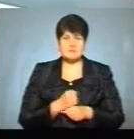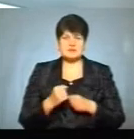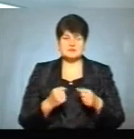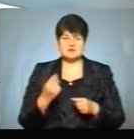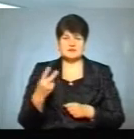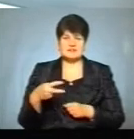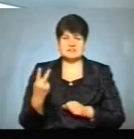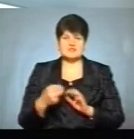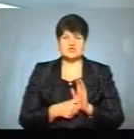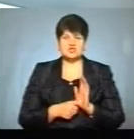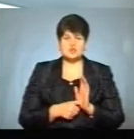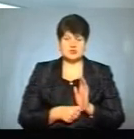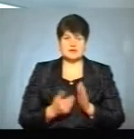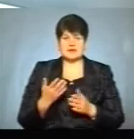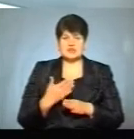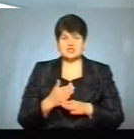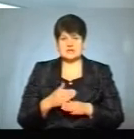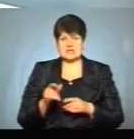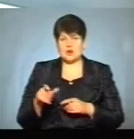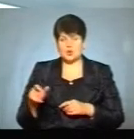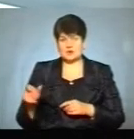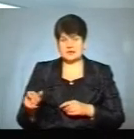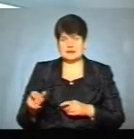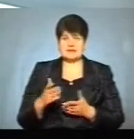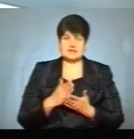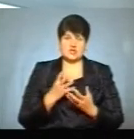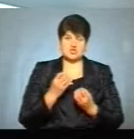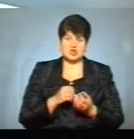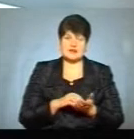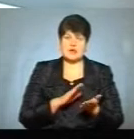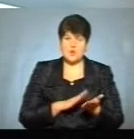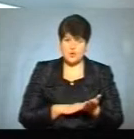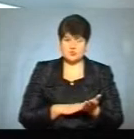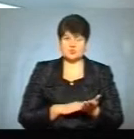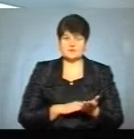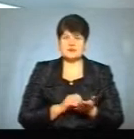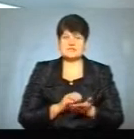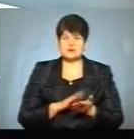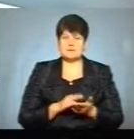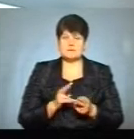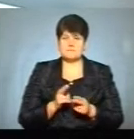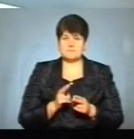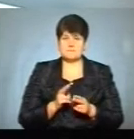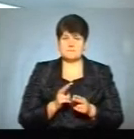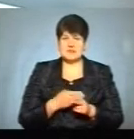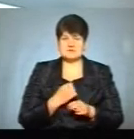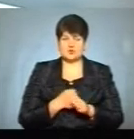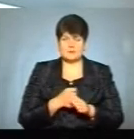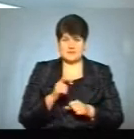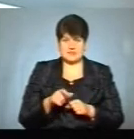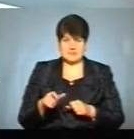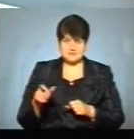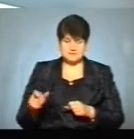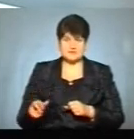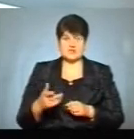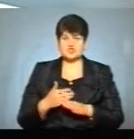22 600, але частина людей перебуває ще на обліку, зареєстрованих безробітці, це 7177 осіб.